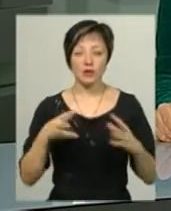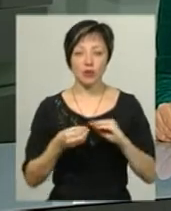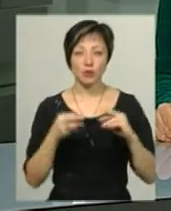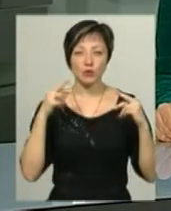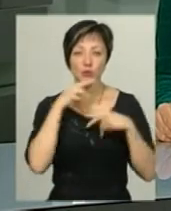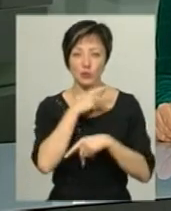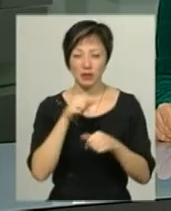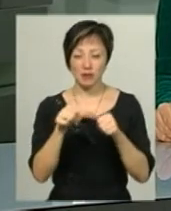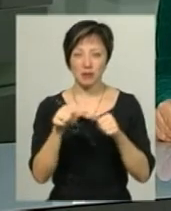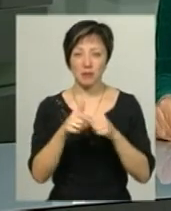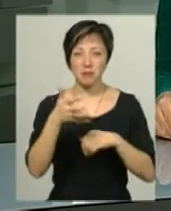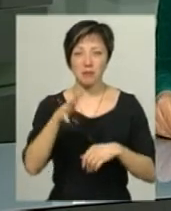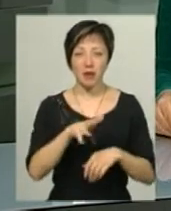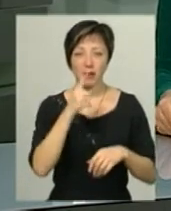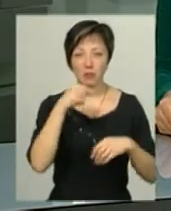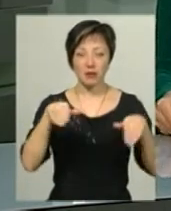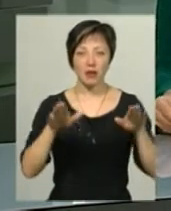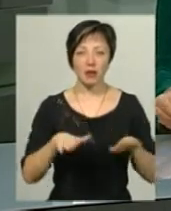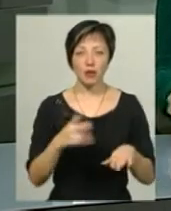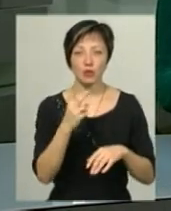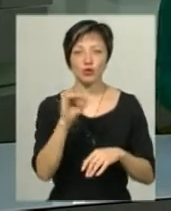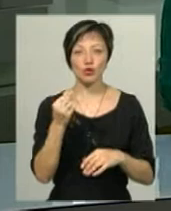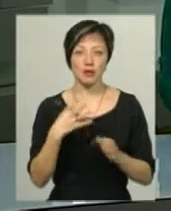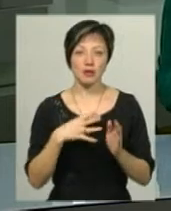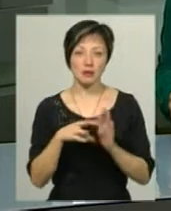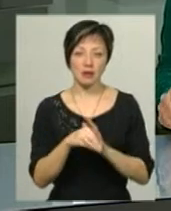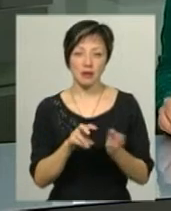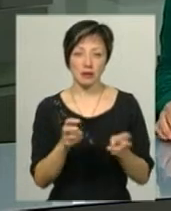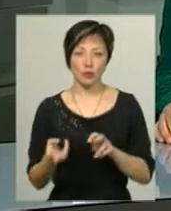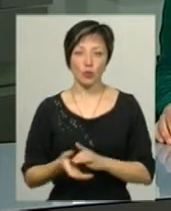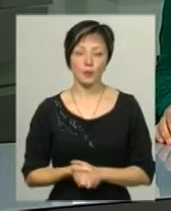отруєння нафтопродуктами 5 із 7 птахів 2 січня загинуло.